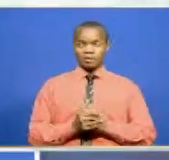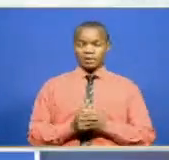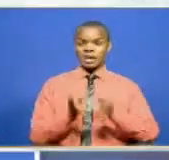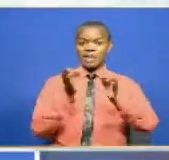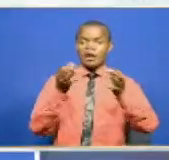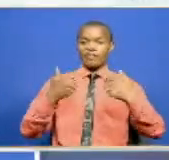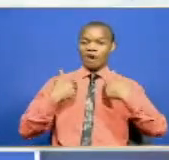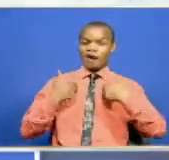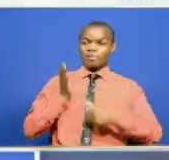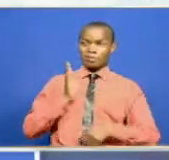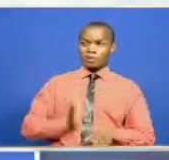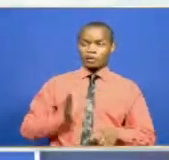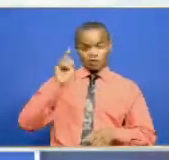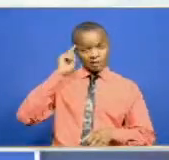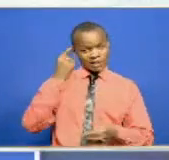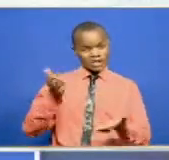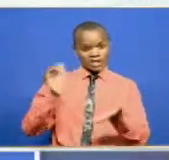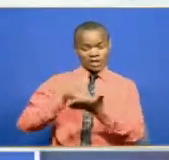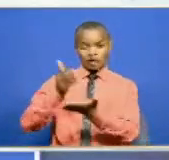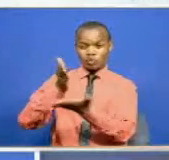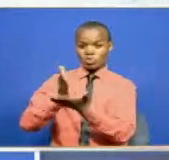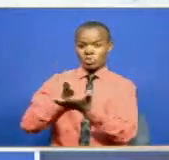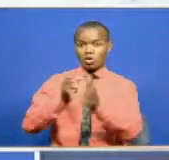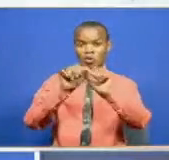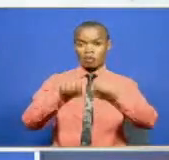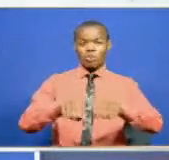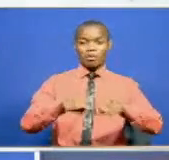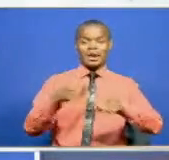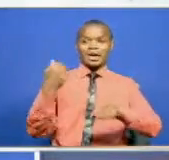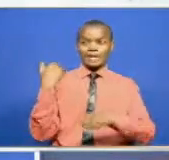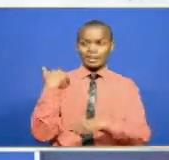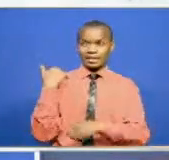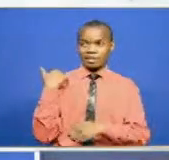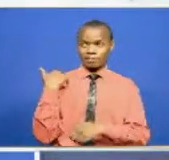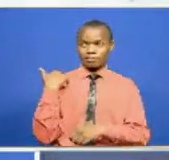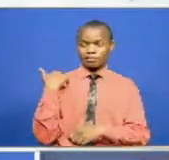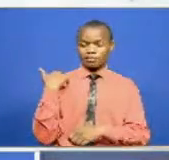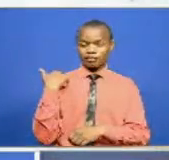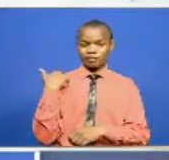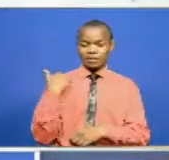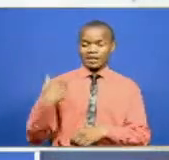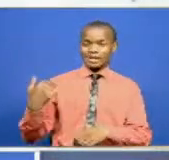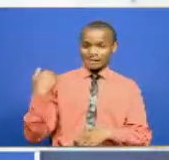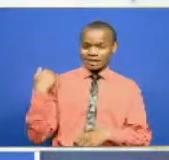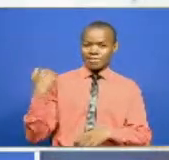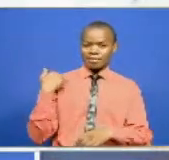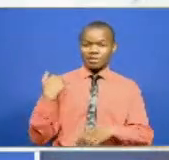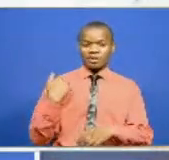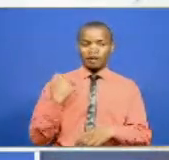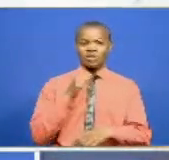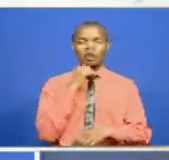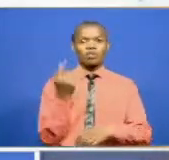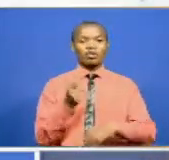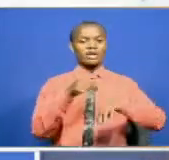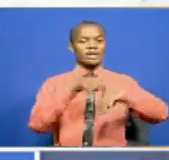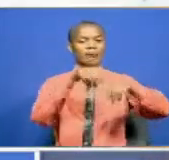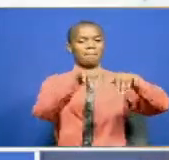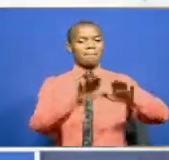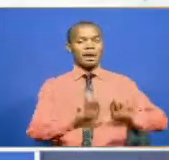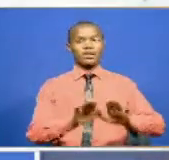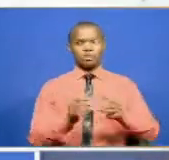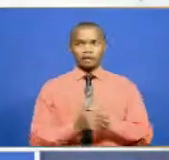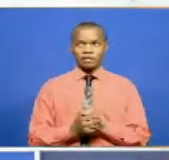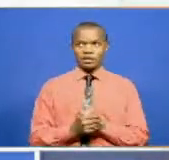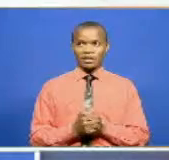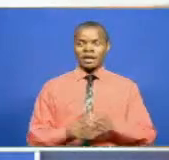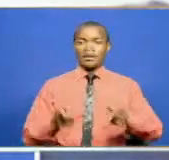yoyote anafikiria atalete maneno ingine isipokuwa ya kusika ama kusidikisha mheshimiwa wetu.